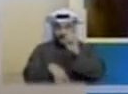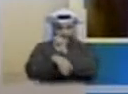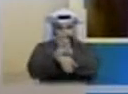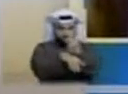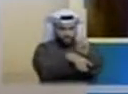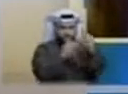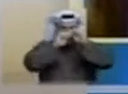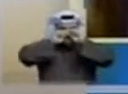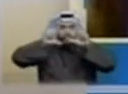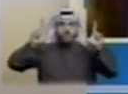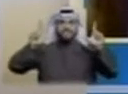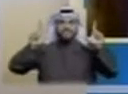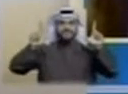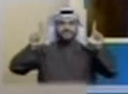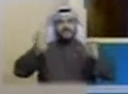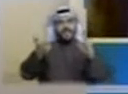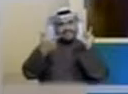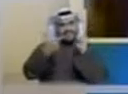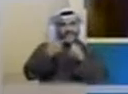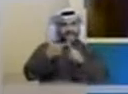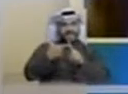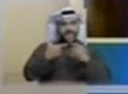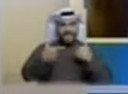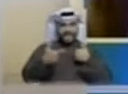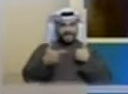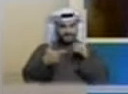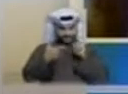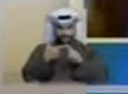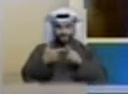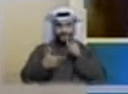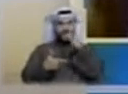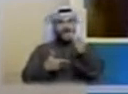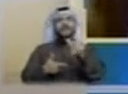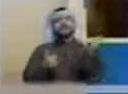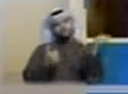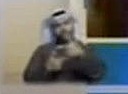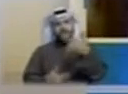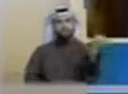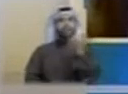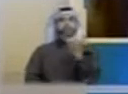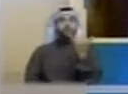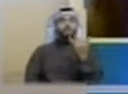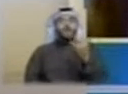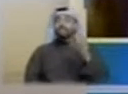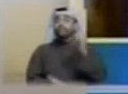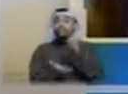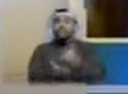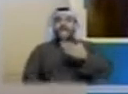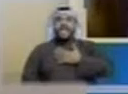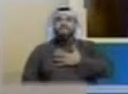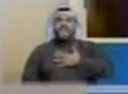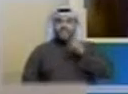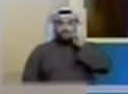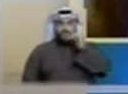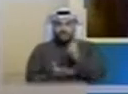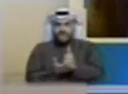تكون التعليمات واضحة من قبلهم. الجانب الثاني هنا يعني الجانب آخر مهم، وهو الكفيل. الكفيل في